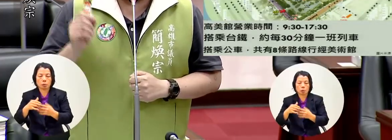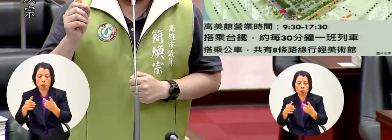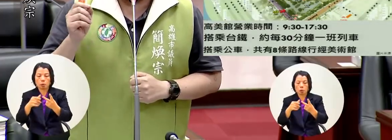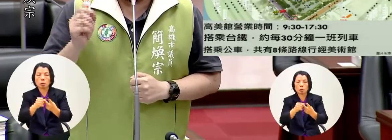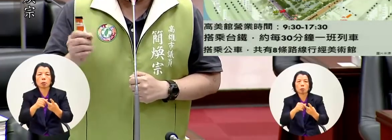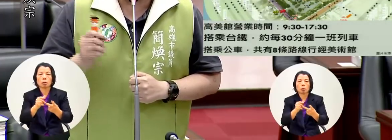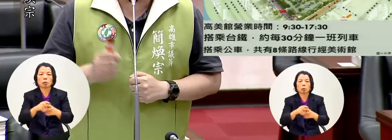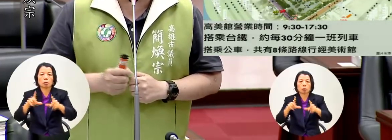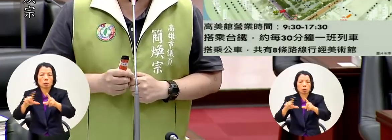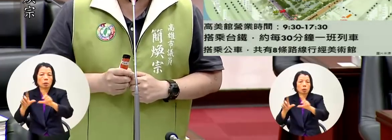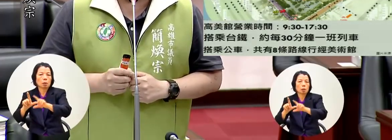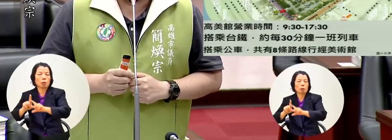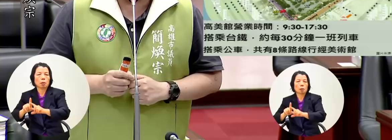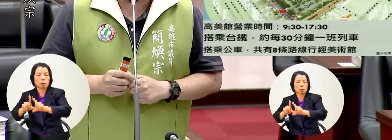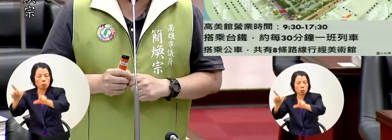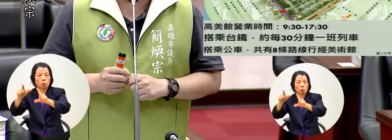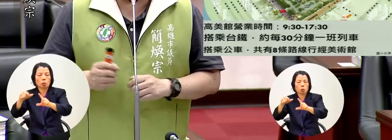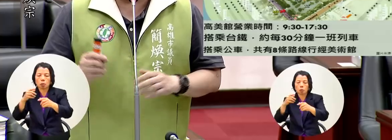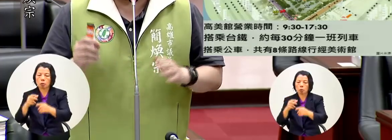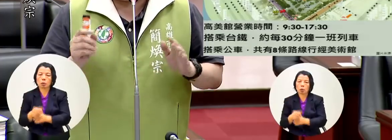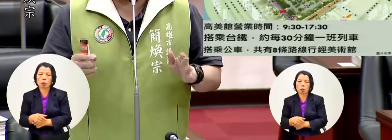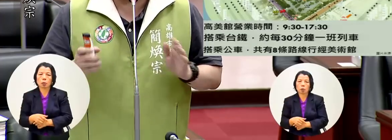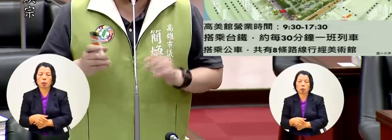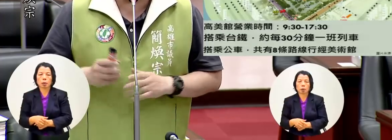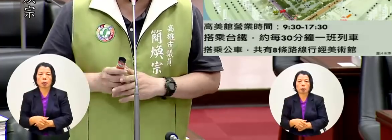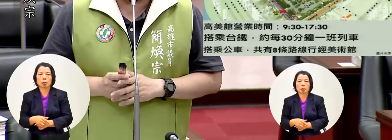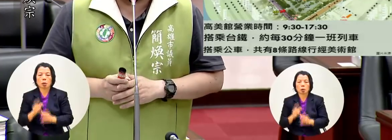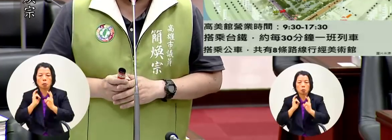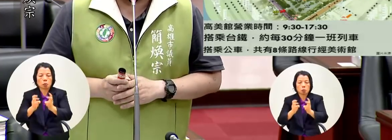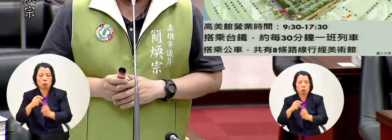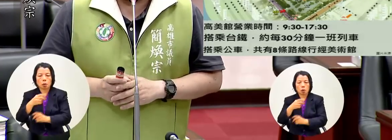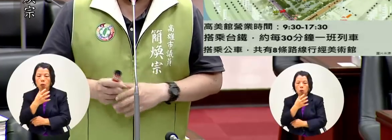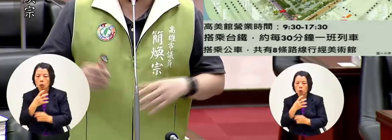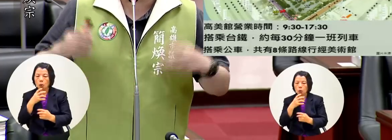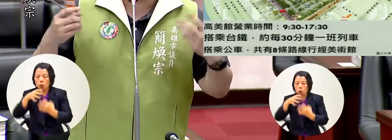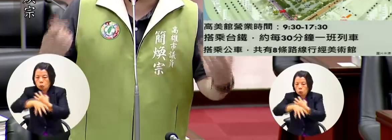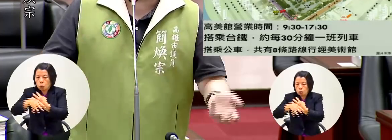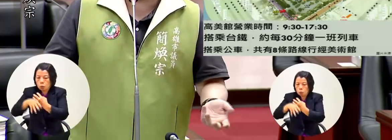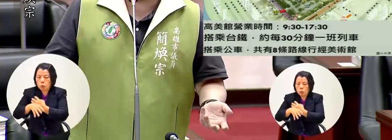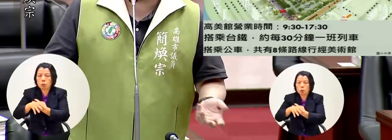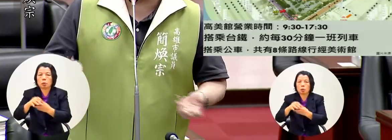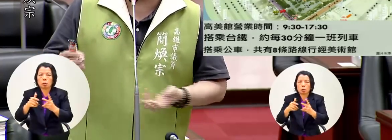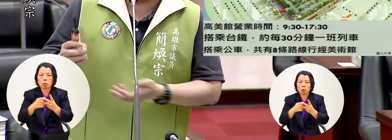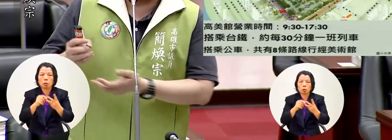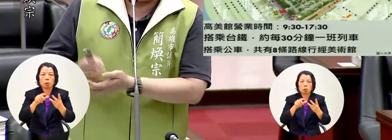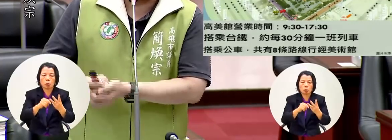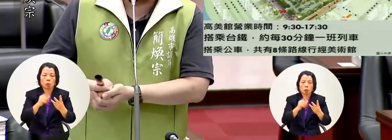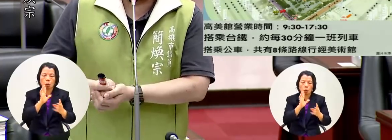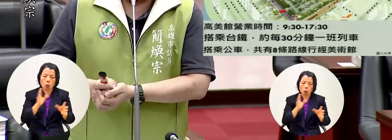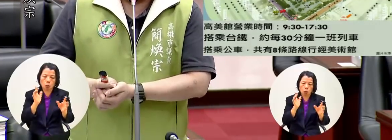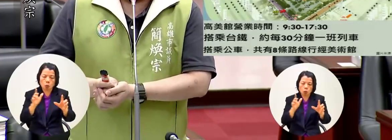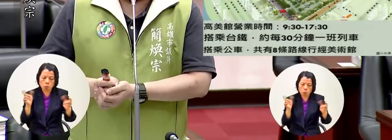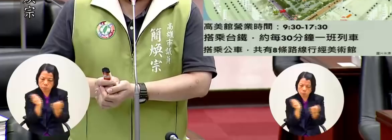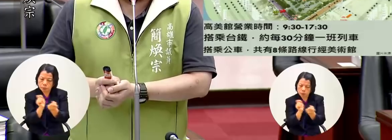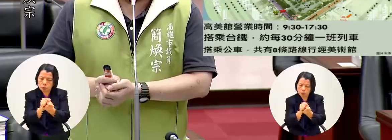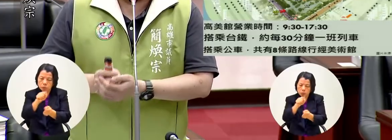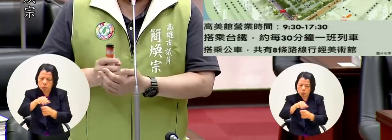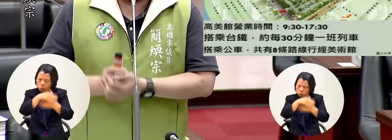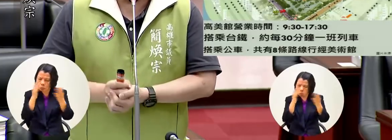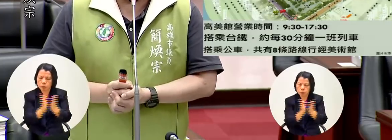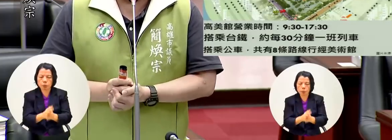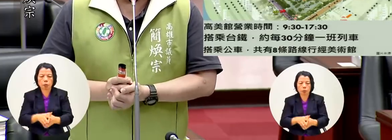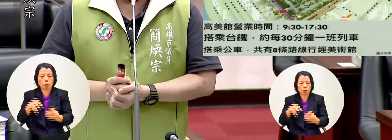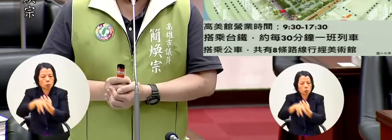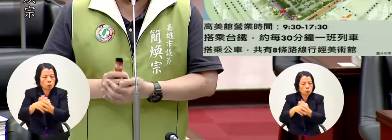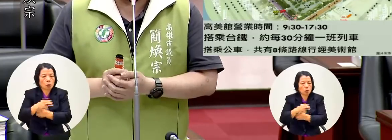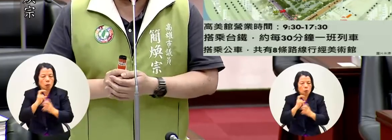那我们的文化中心本身也有捷运经过附近，我也觉得很可惜，高雄有这样子的这样子一个